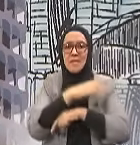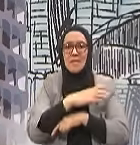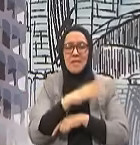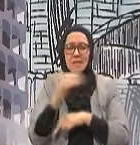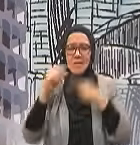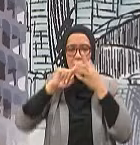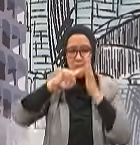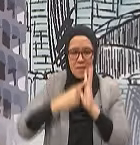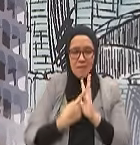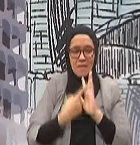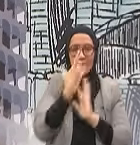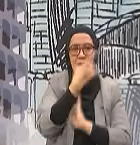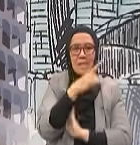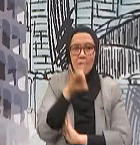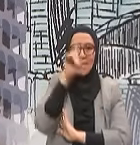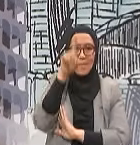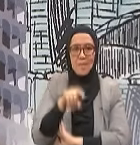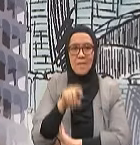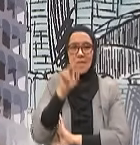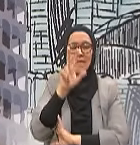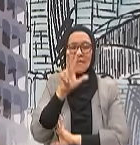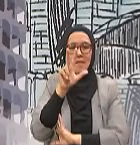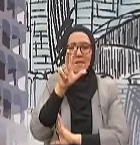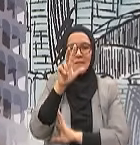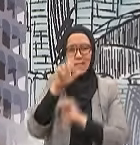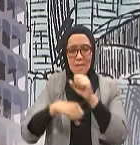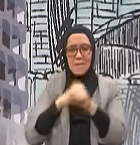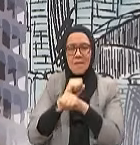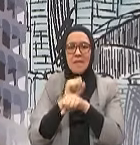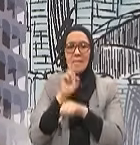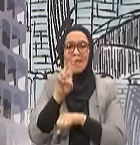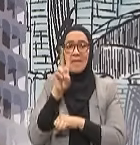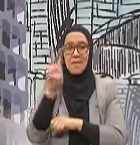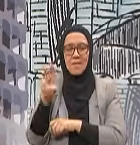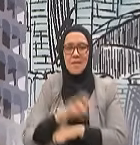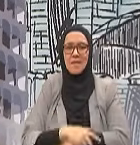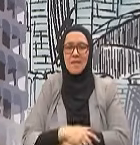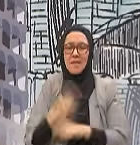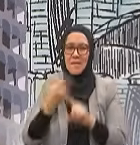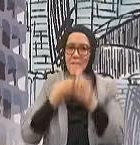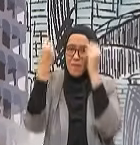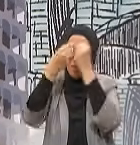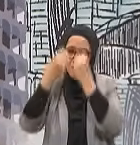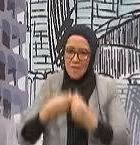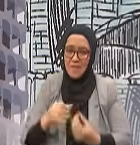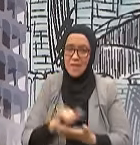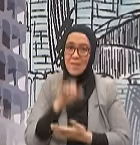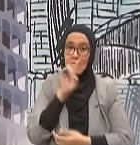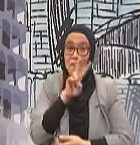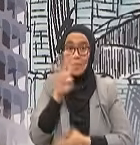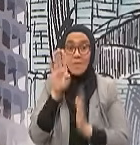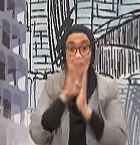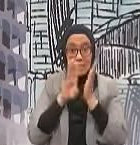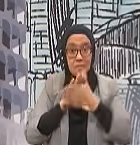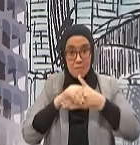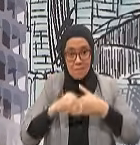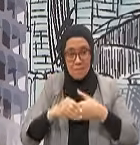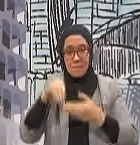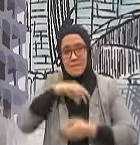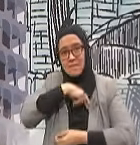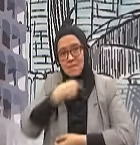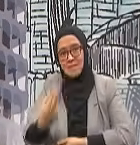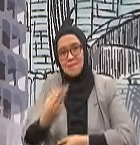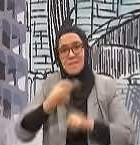yang bermula pada 18 much 2020 daripada jumlah tersebut sebanyak 24 billion Ringgit merupakan kerugian dari